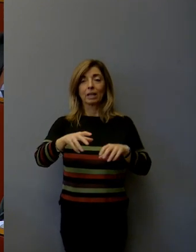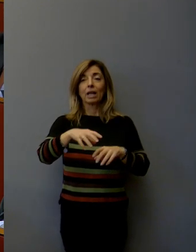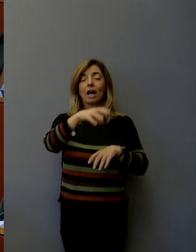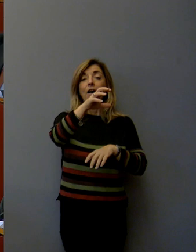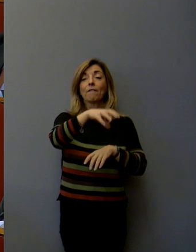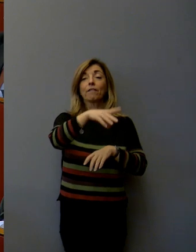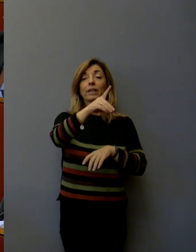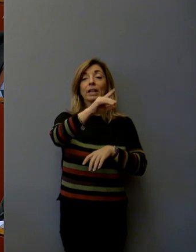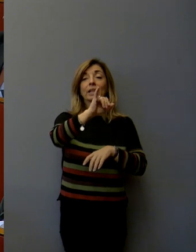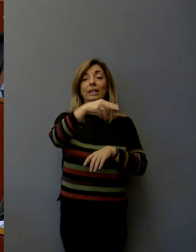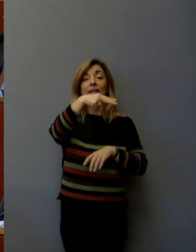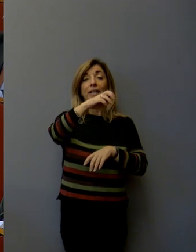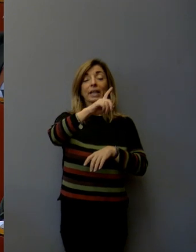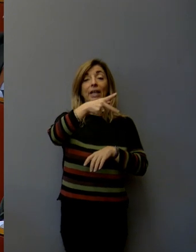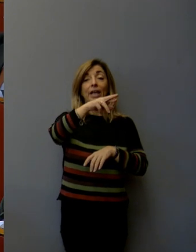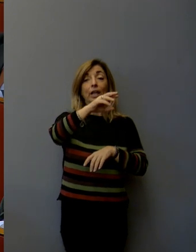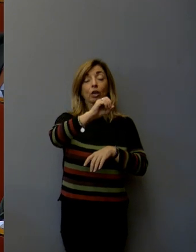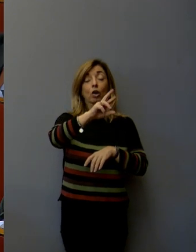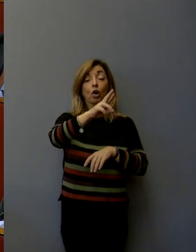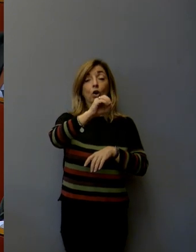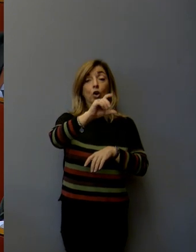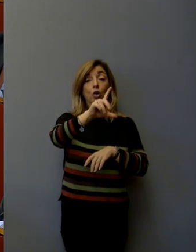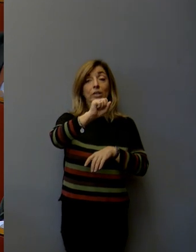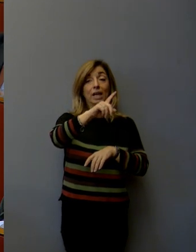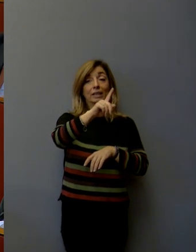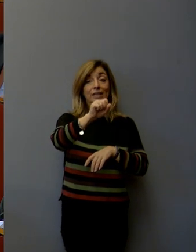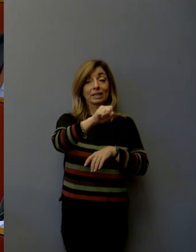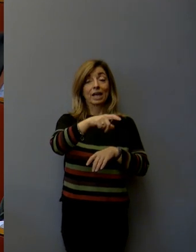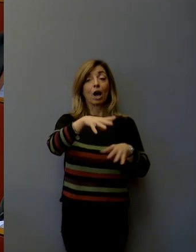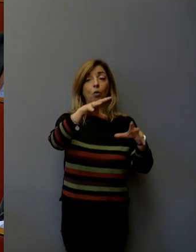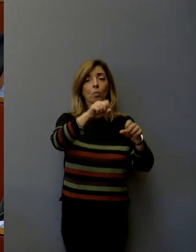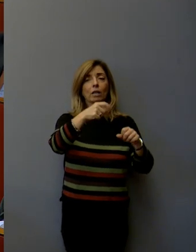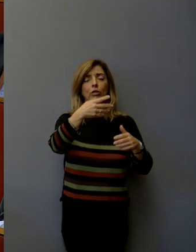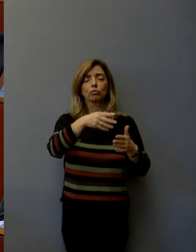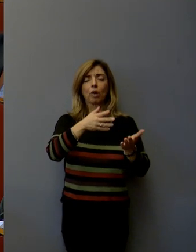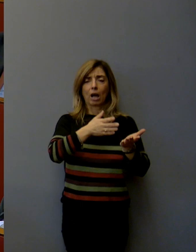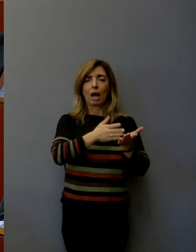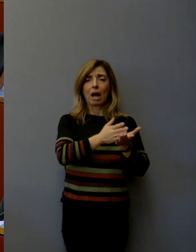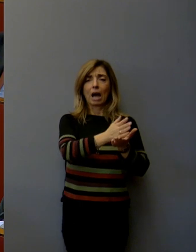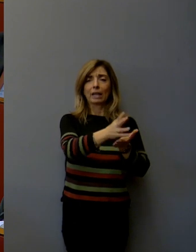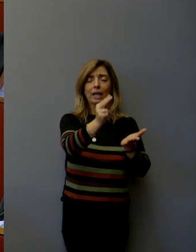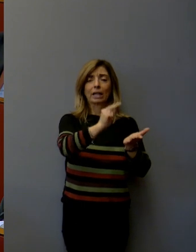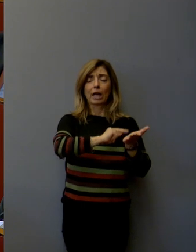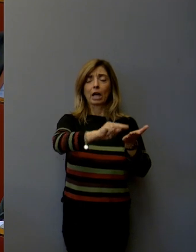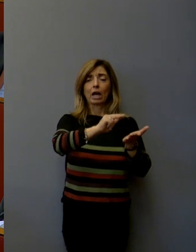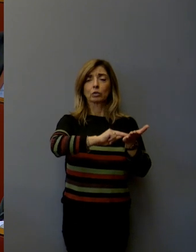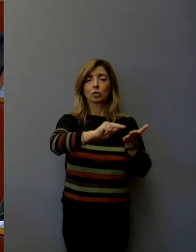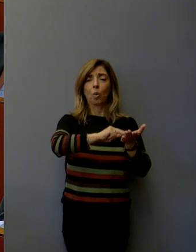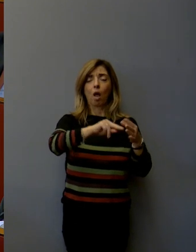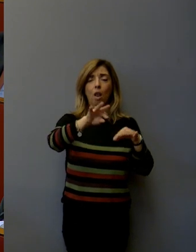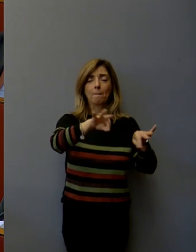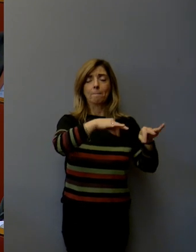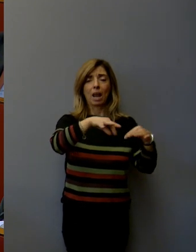parco di Villa Rosazza villa di Rosazza è occupata da qualche anno da una scuola di balletto russo